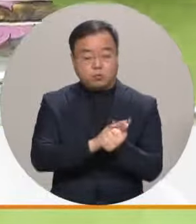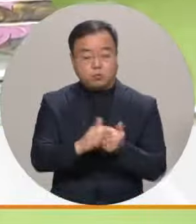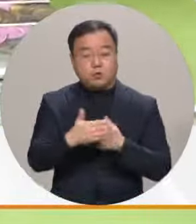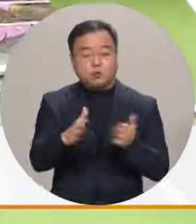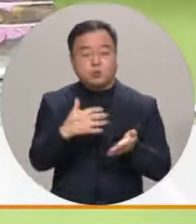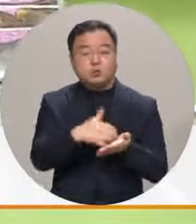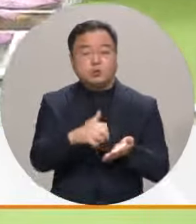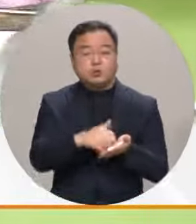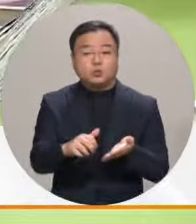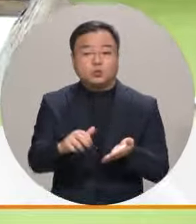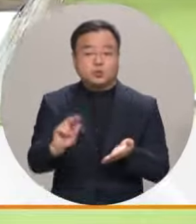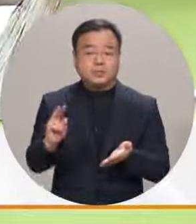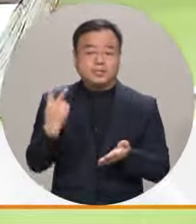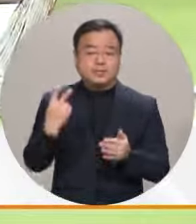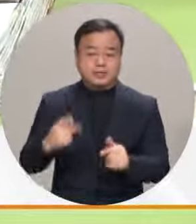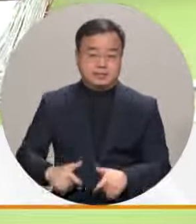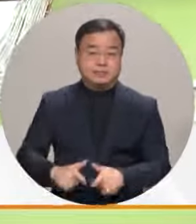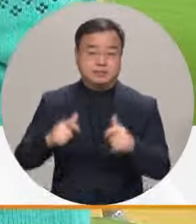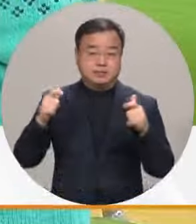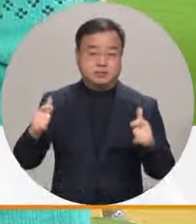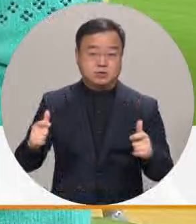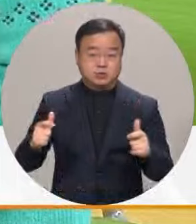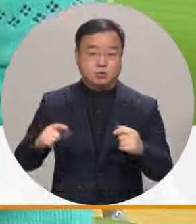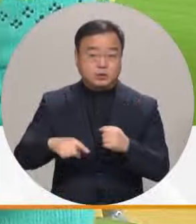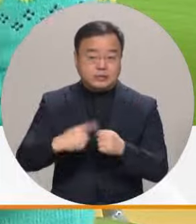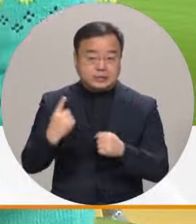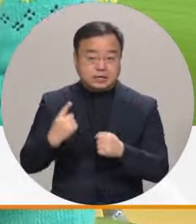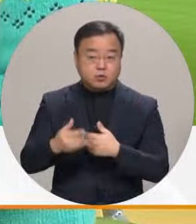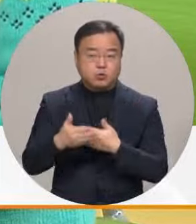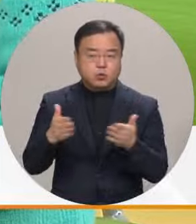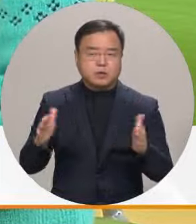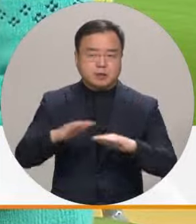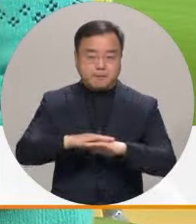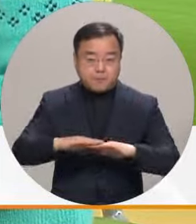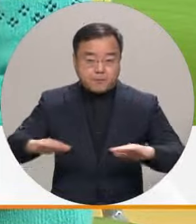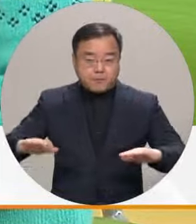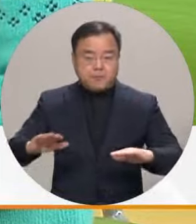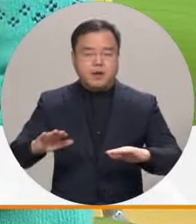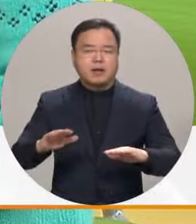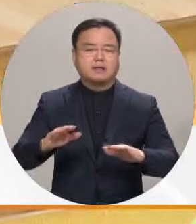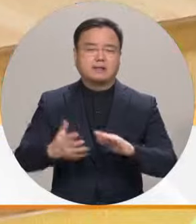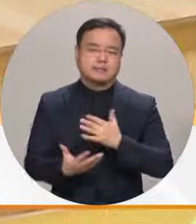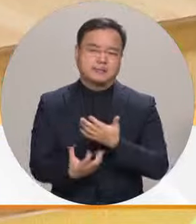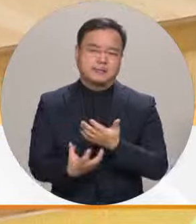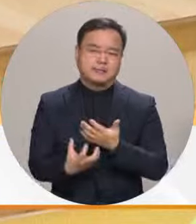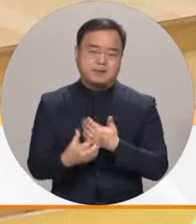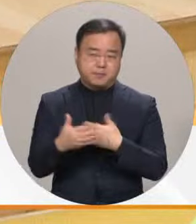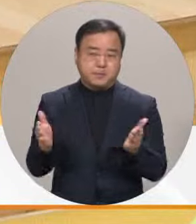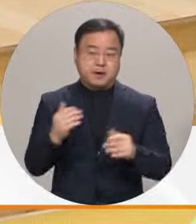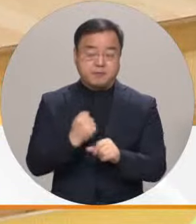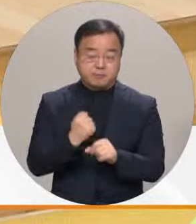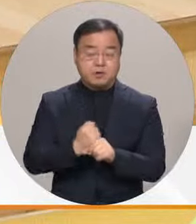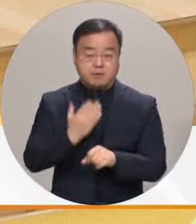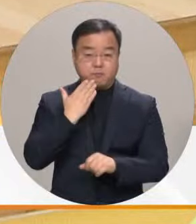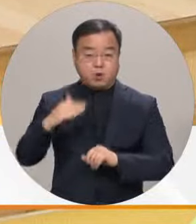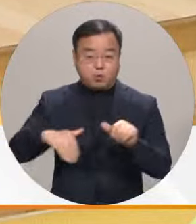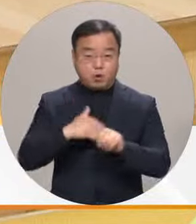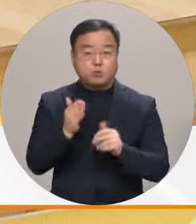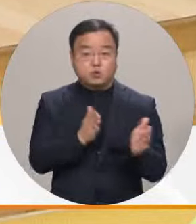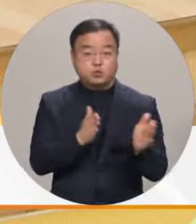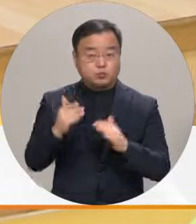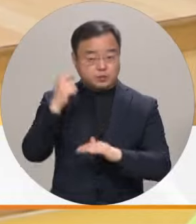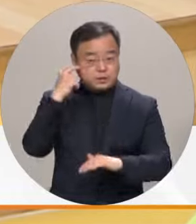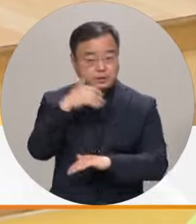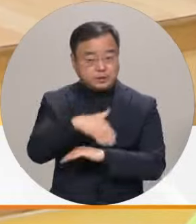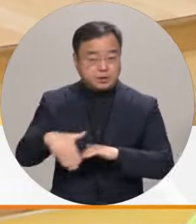늘리고 1학년 교실엔 바닥난방 리모델링을 하는 등 아이들이 편안하게 머물 수 있는 환경 구축을 지원하겠다고